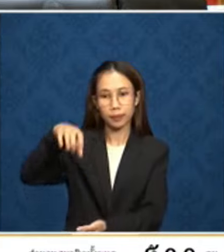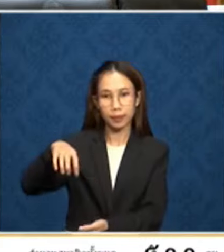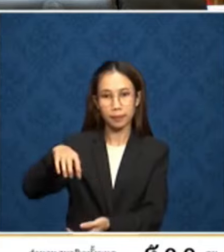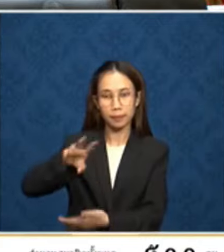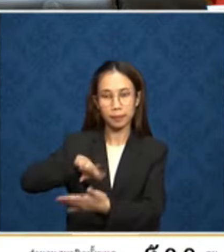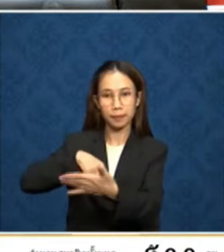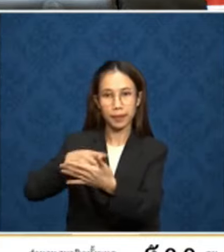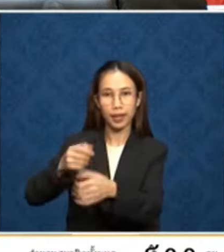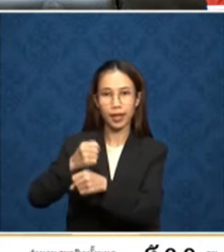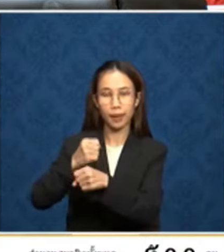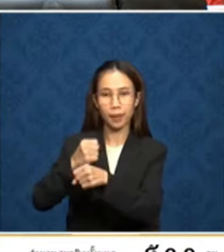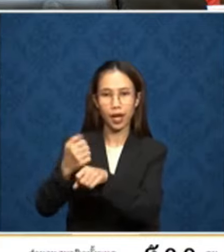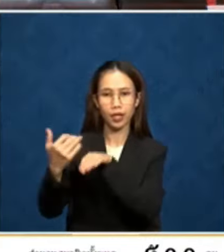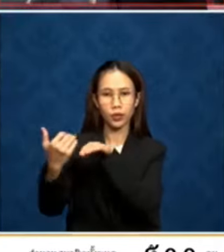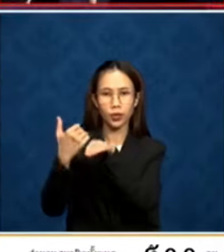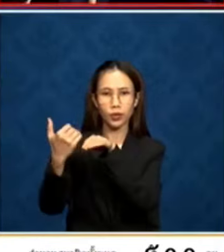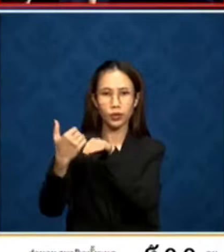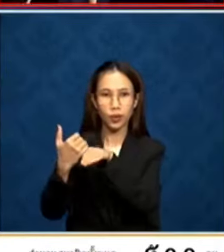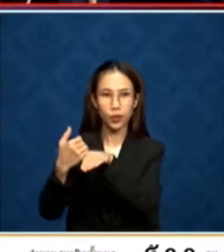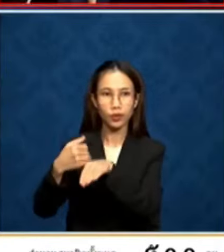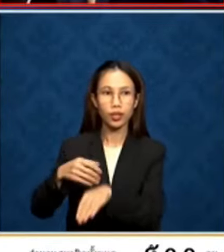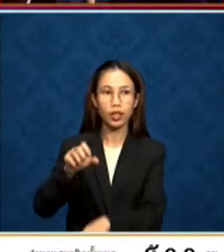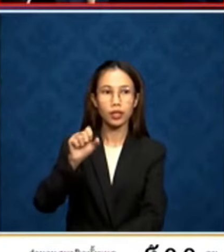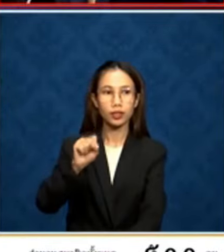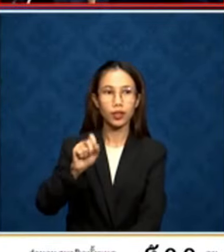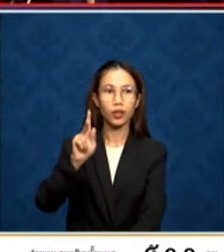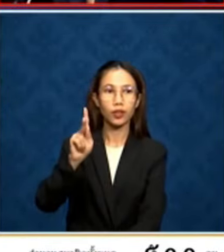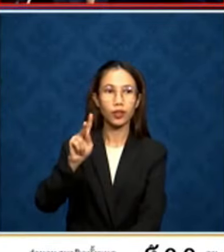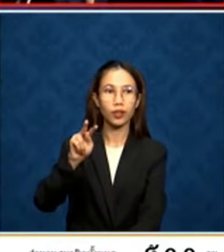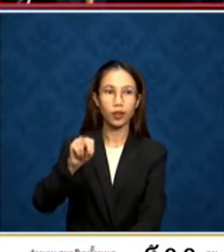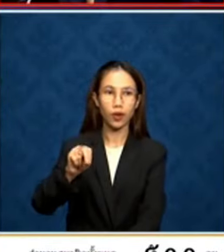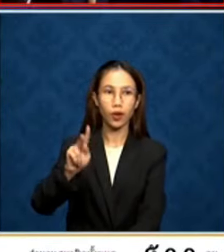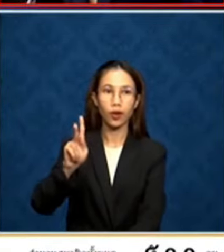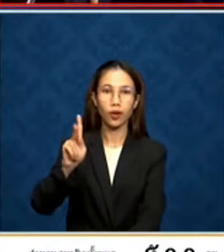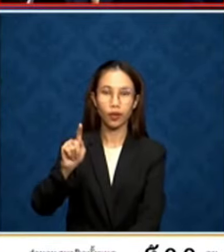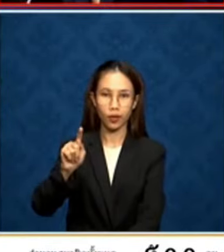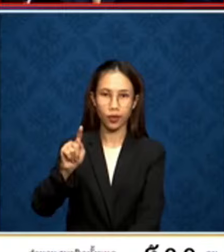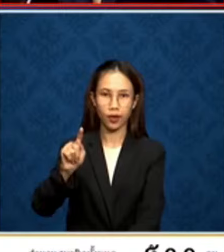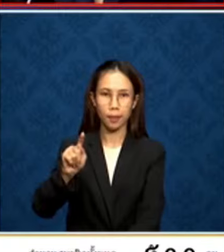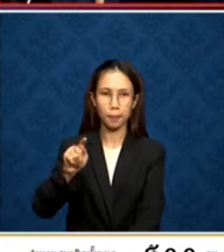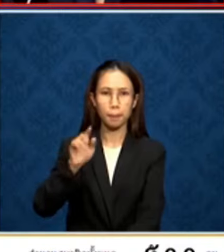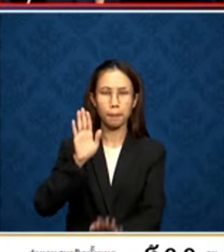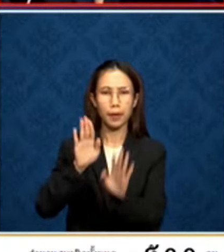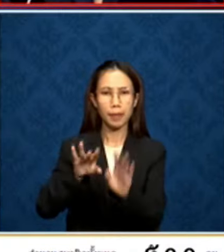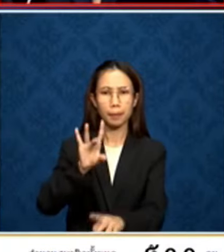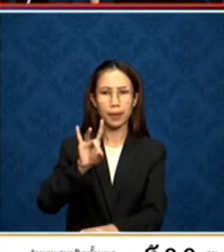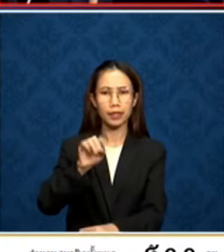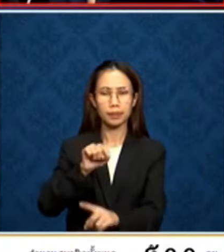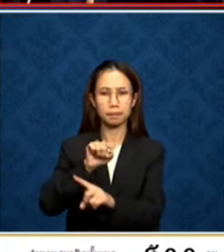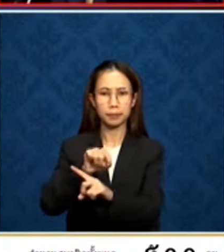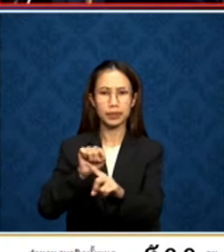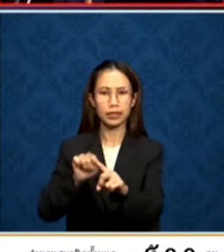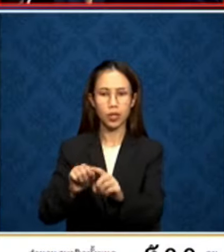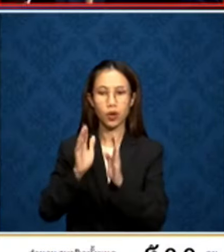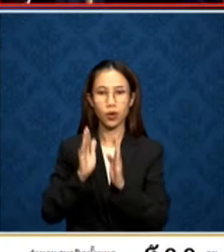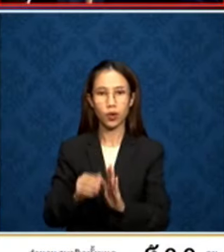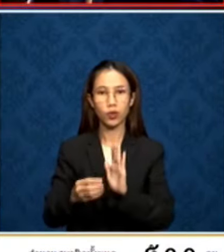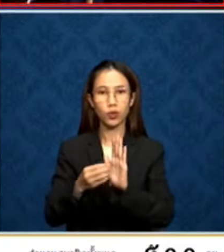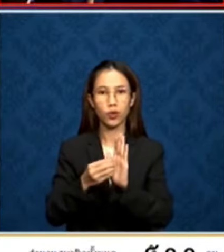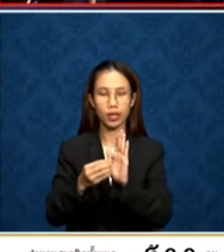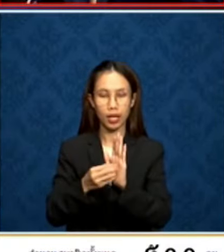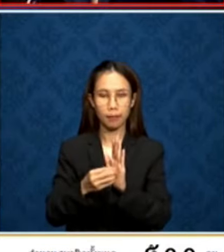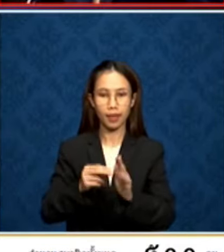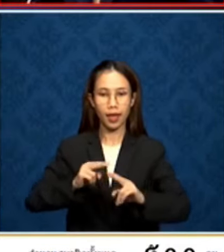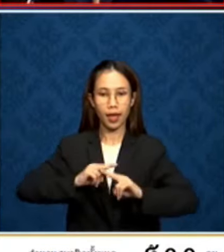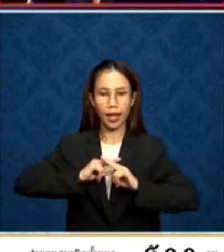และแผนการขนส่งและจราจรนะคะหรือว่าสนขพบว่าประมาณร้อยละ 80ของคนกรุงเทพฯค่ะใช้รถยนต์